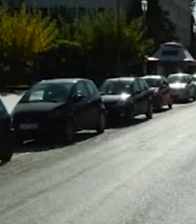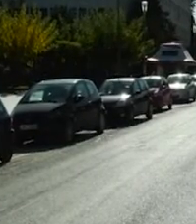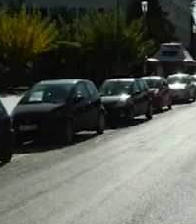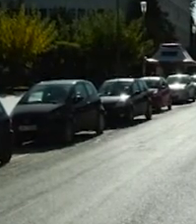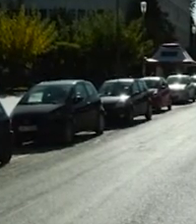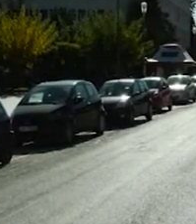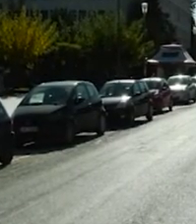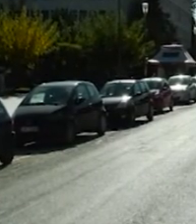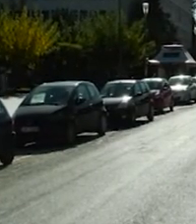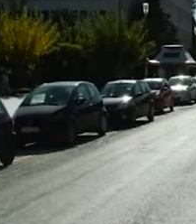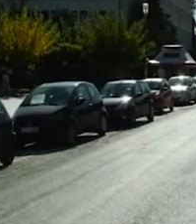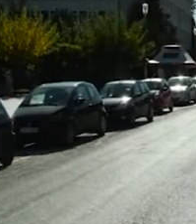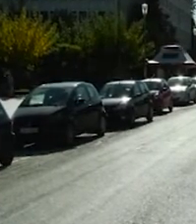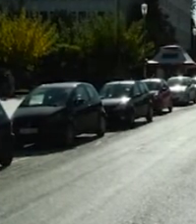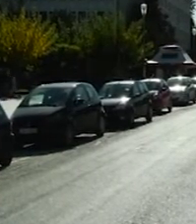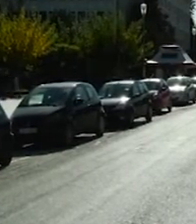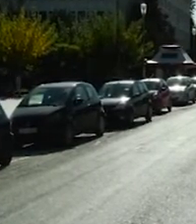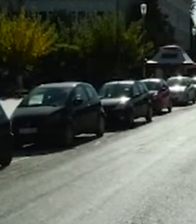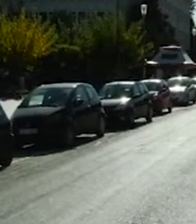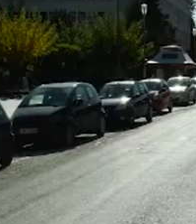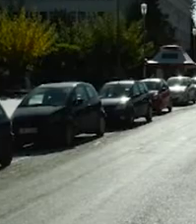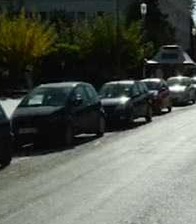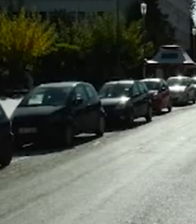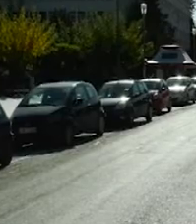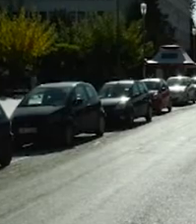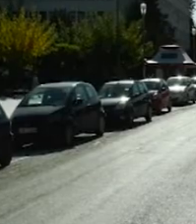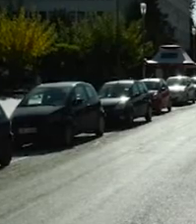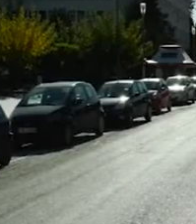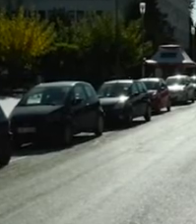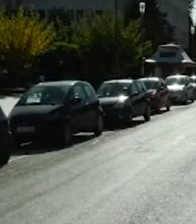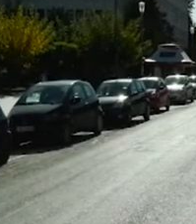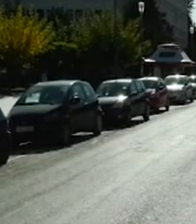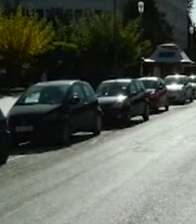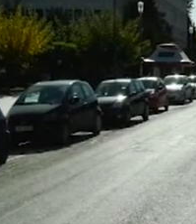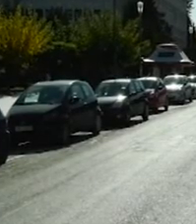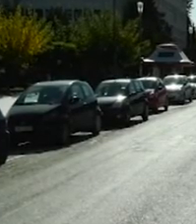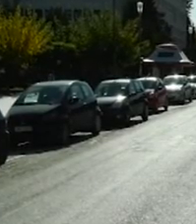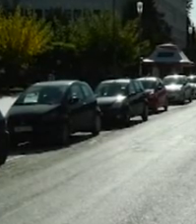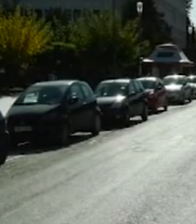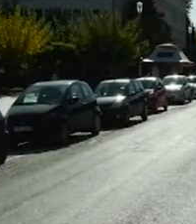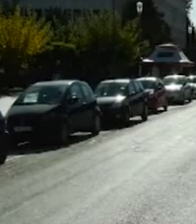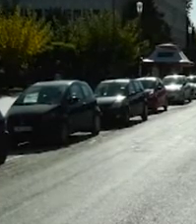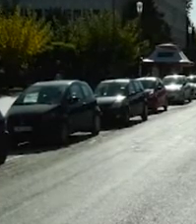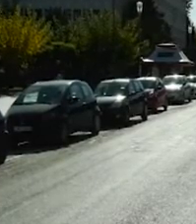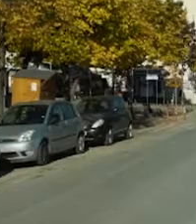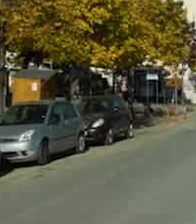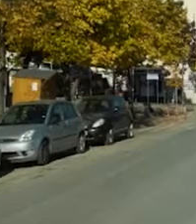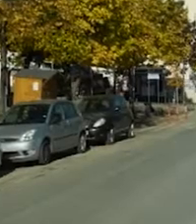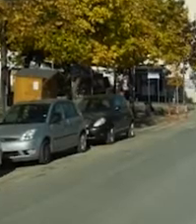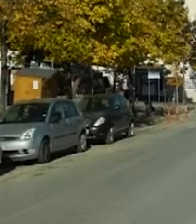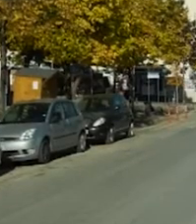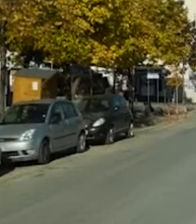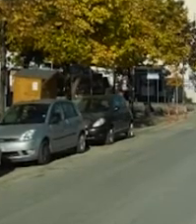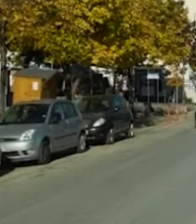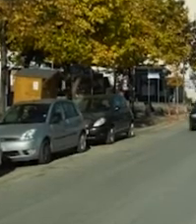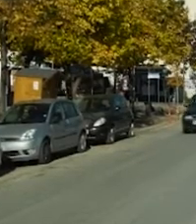24ωρο είχαμε 49 νέους θανάτους από τον COVID-19. Στα 386 είναι τα άτομα που εξακολουθούν να